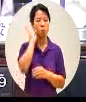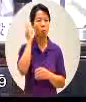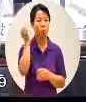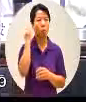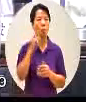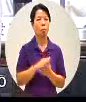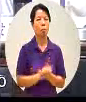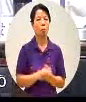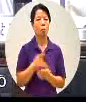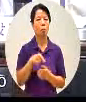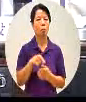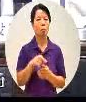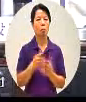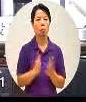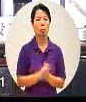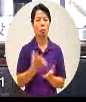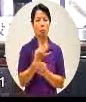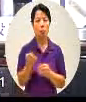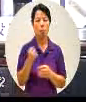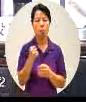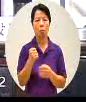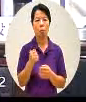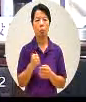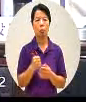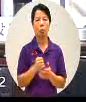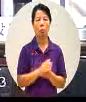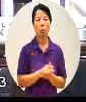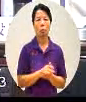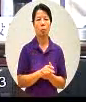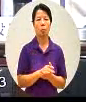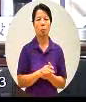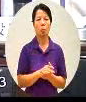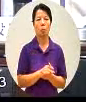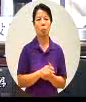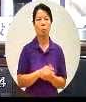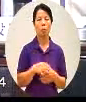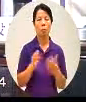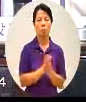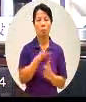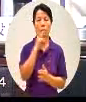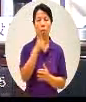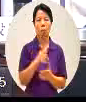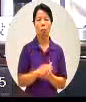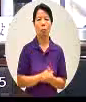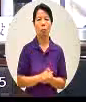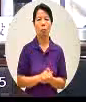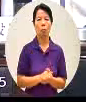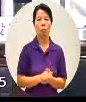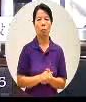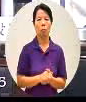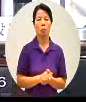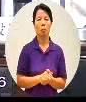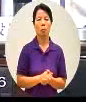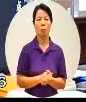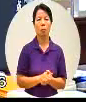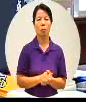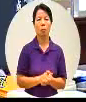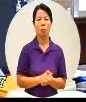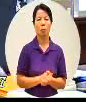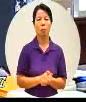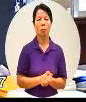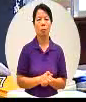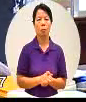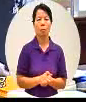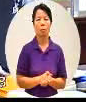啦哈，就是这个数字我 听到你的数据完全错。 可是他们那 没关系啦，没关